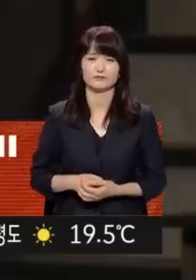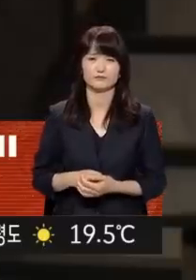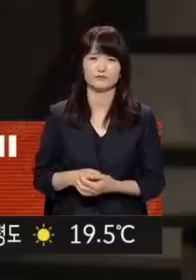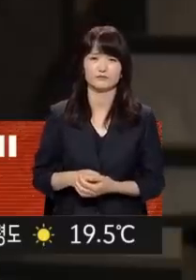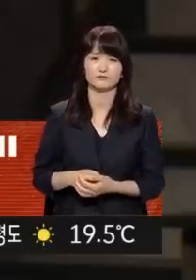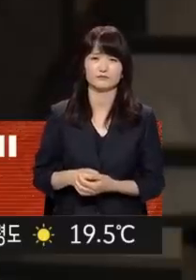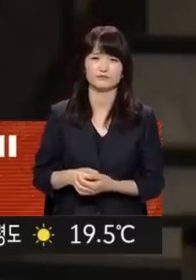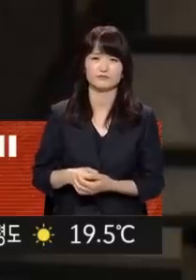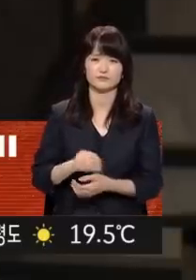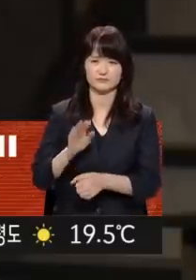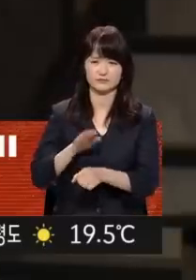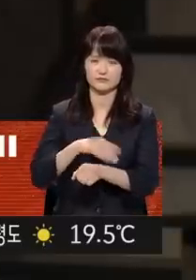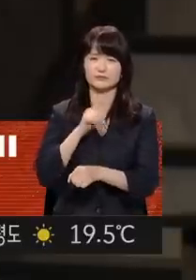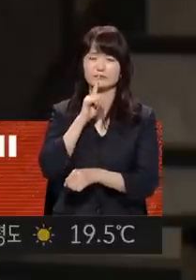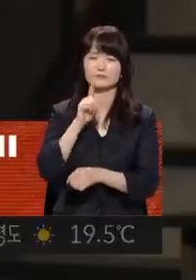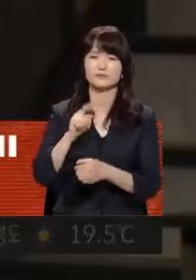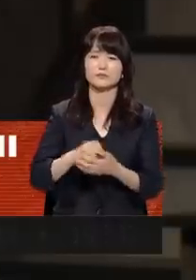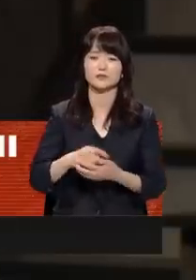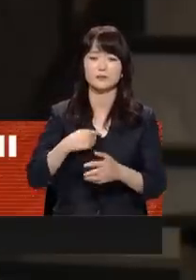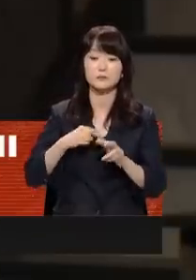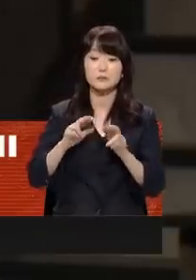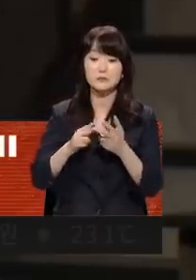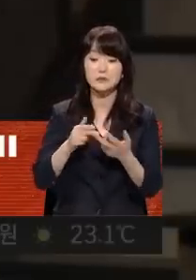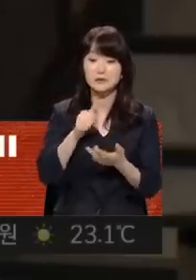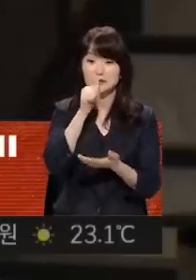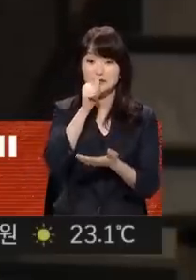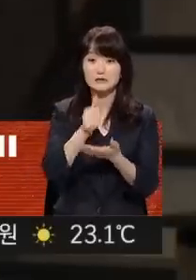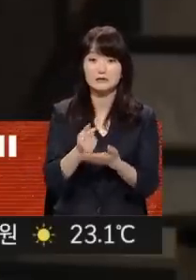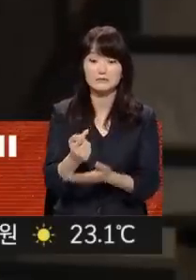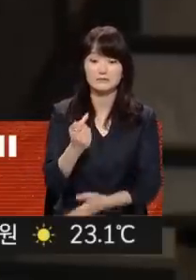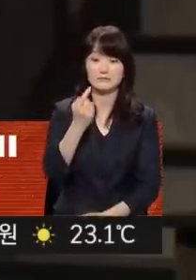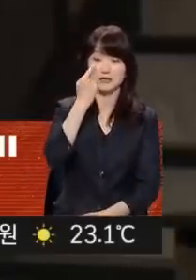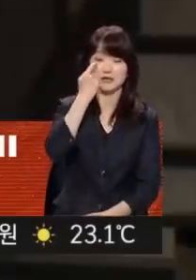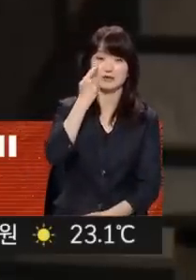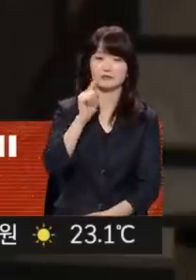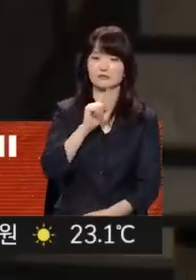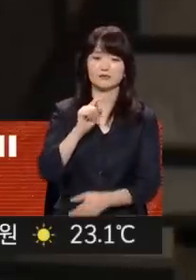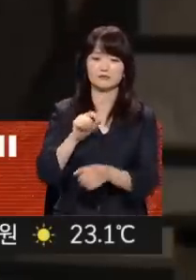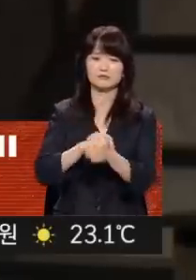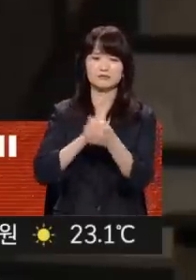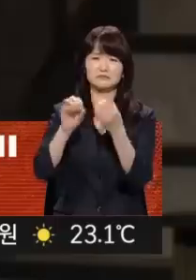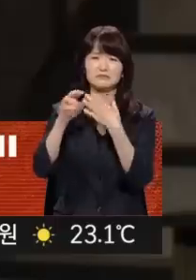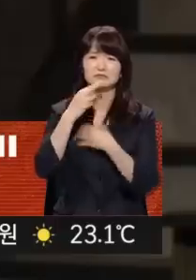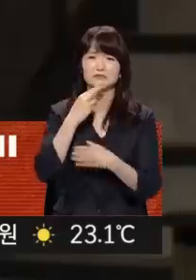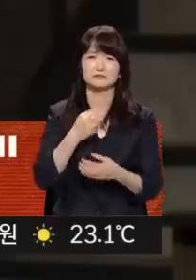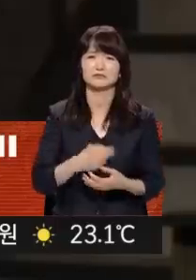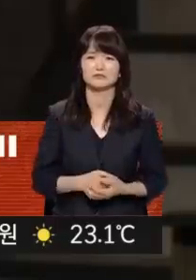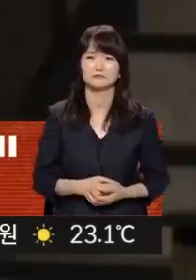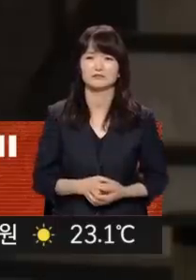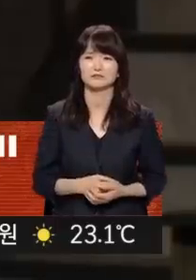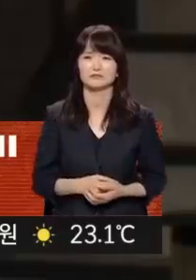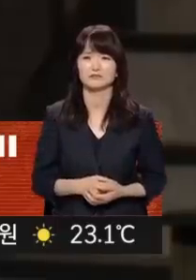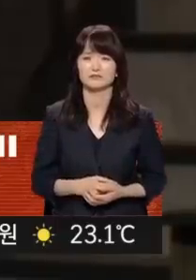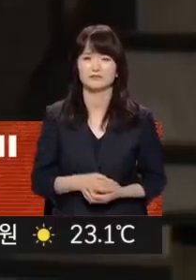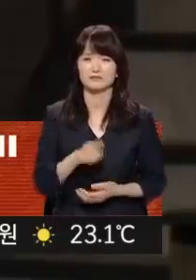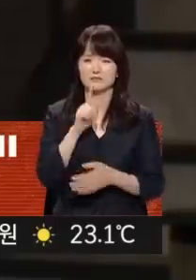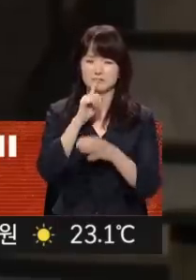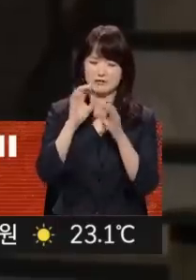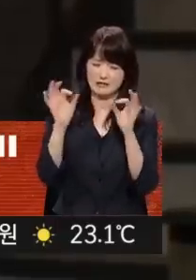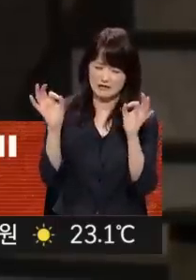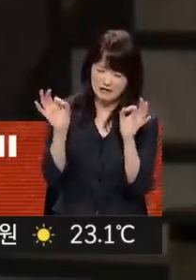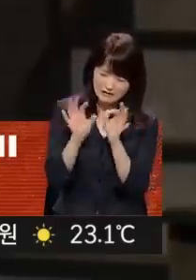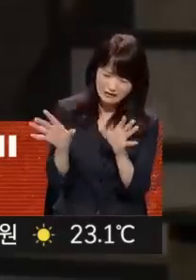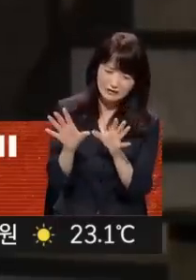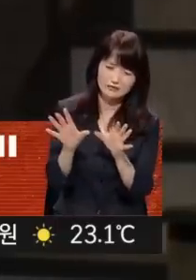본인이 자신의 어떤 그 범행 자체가 드러나고 난 이후에 뭐라고 할 말이 없지 않습니까 그러니까 이제 뭐 말도 안 되는 소리가